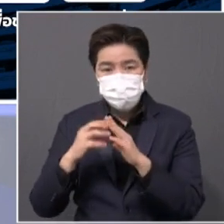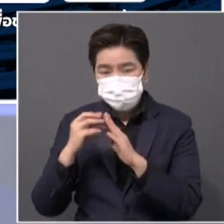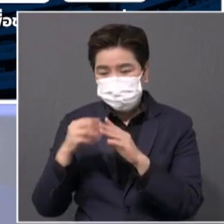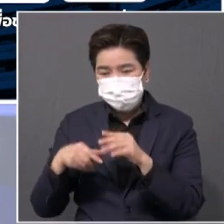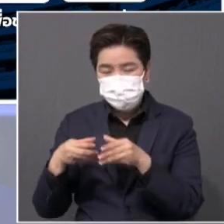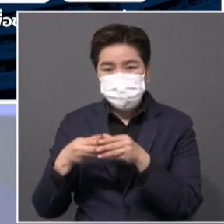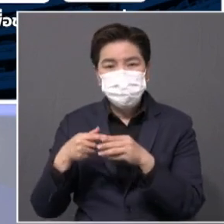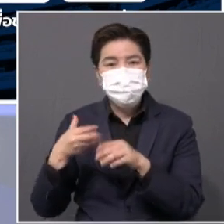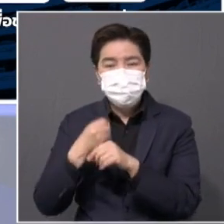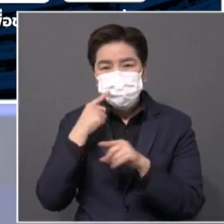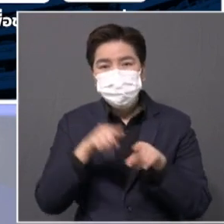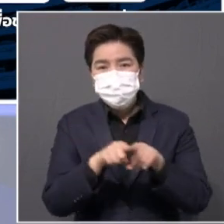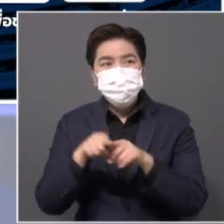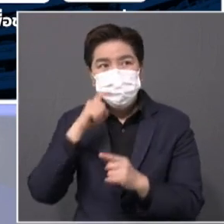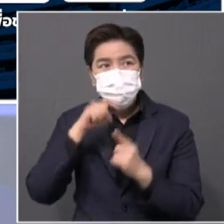เสียงเลือกตั้งวันที่ 14พฤษภาคมนะครับ